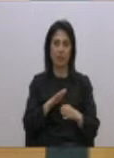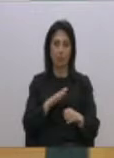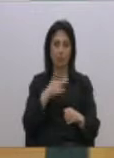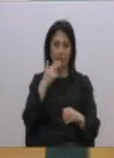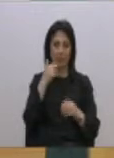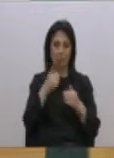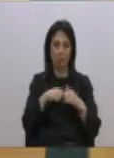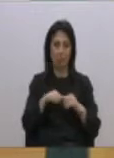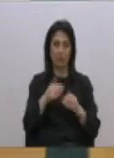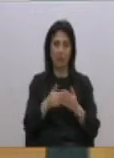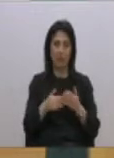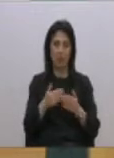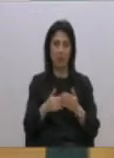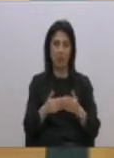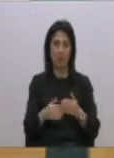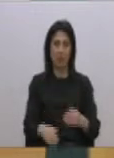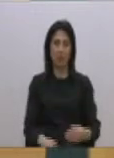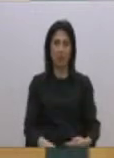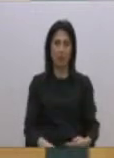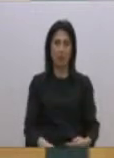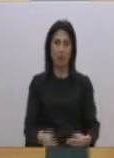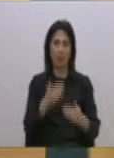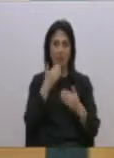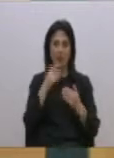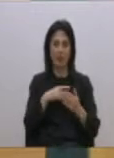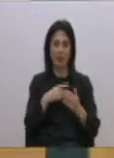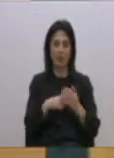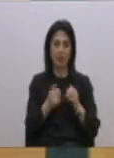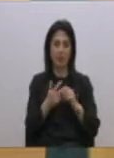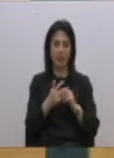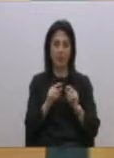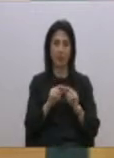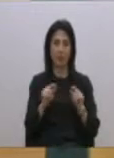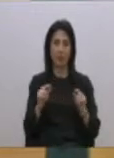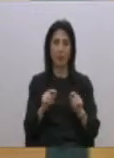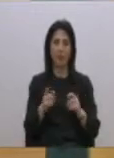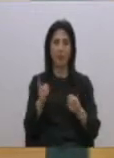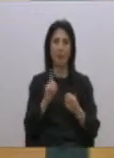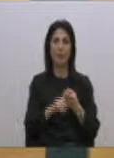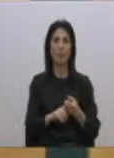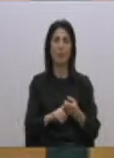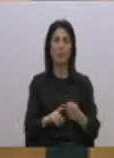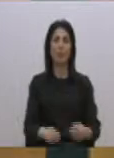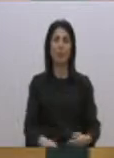ვენეციის კომისიის რეკომენდაციას. Და ბოლო საკითხი მე-13 პუნქტი უკავშირდება